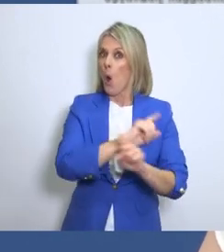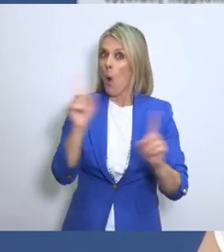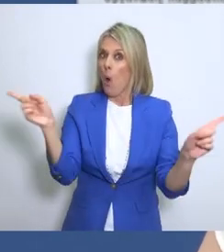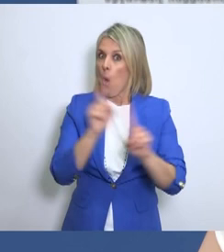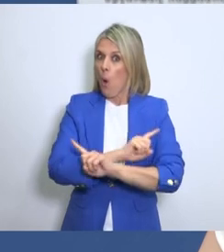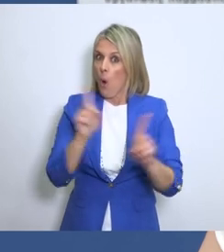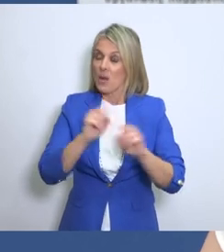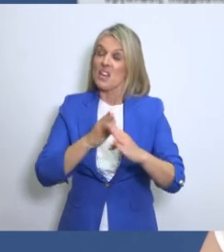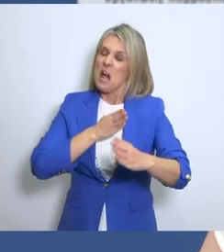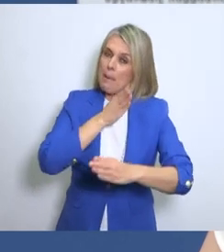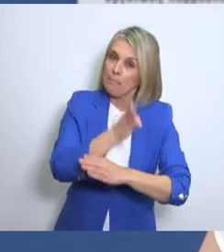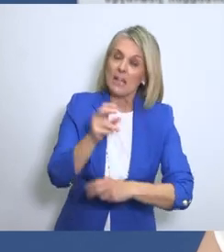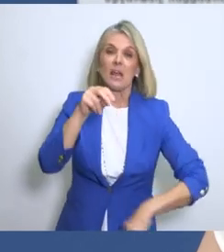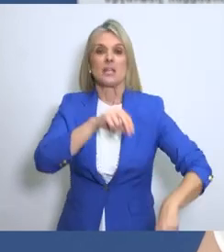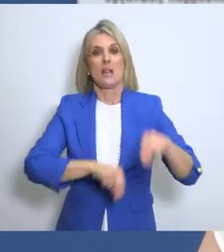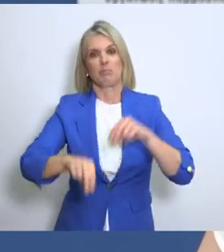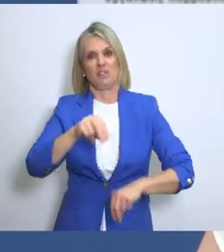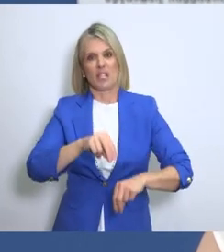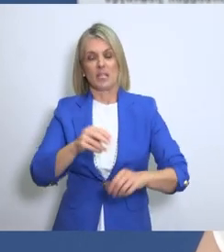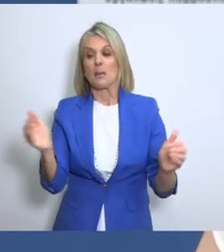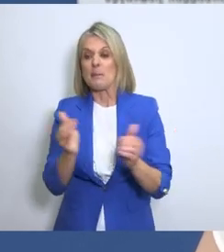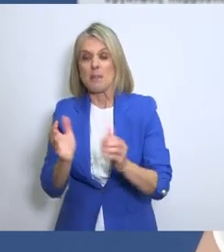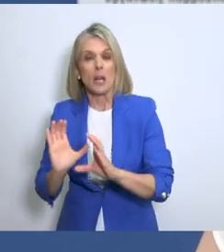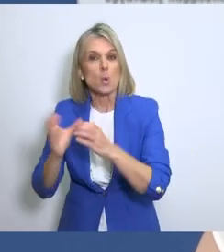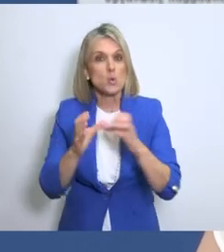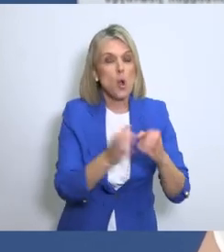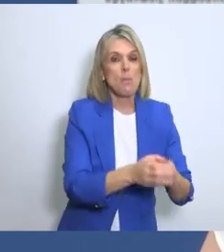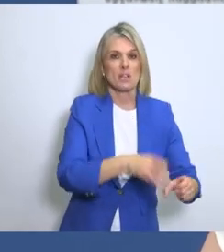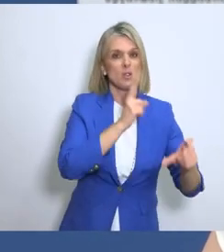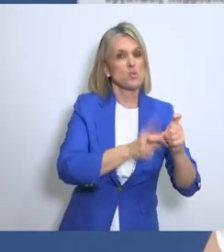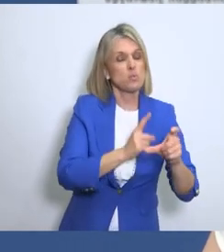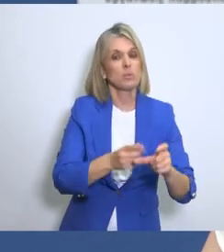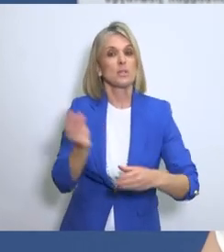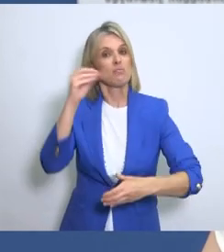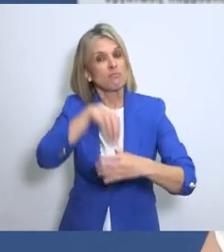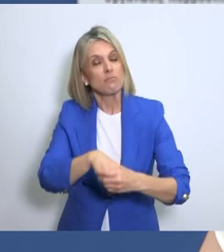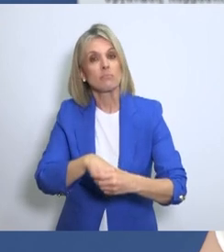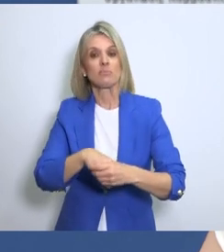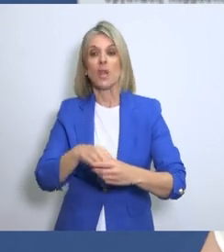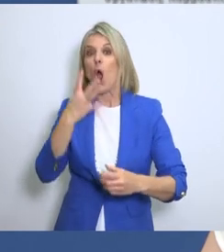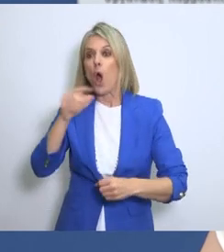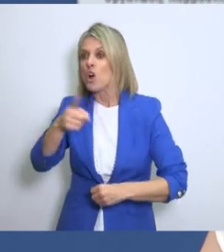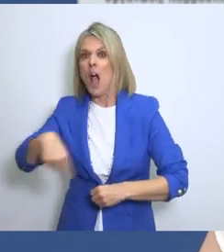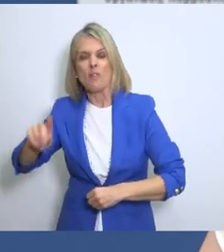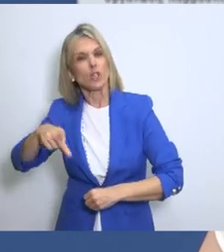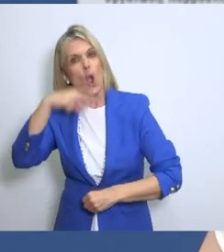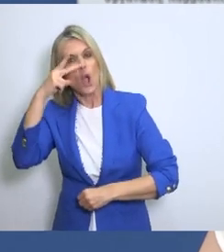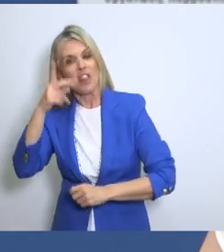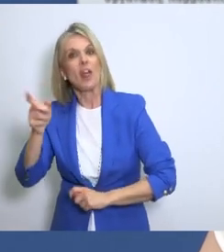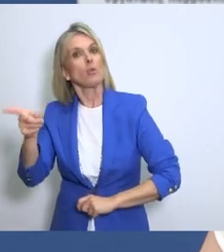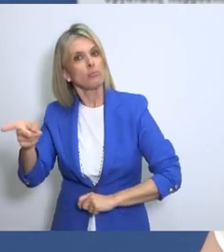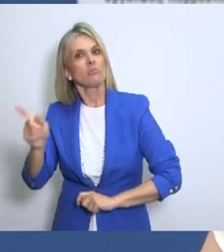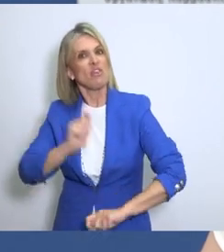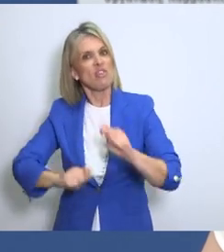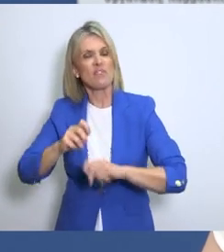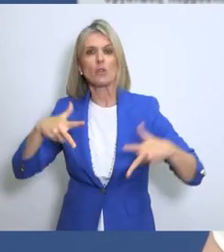Νέας Δημοκρατίας, ενισχύει τεχνητά τα εκλογικά ποσοστά των αστικών κομμάτων, τους επιτρέπει να σχηματίζουν κυβερνήσεις, ενώ είναι μειοψηφία μέσα